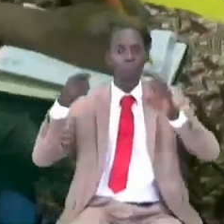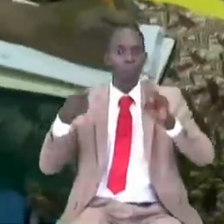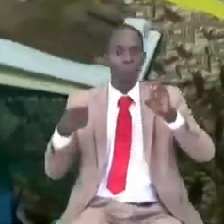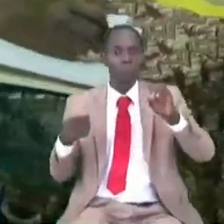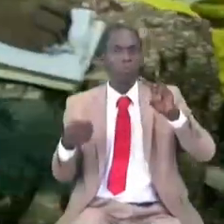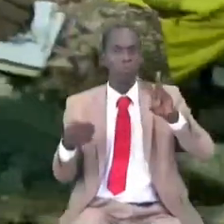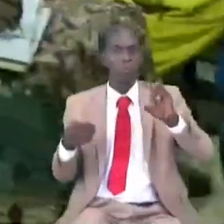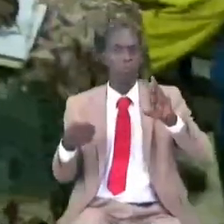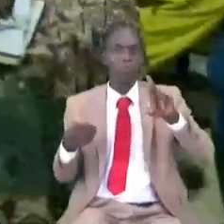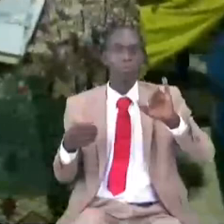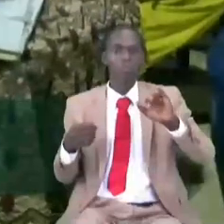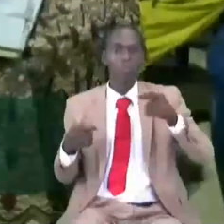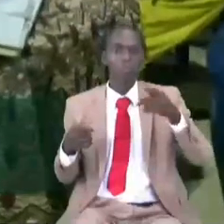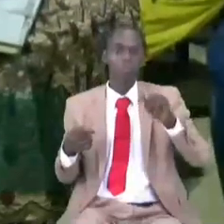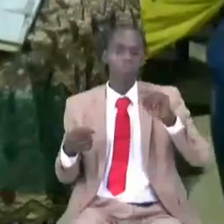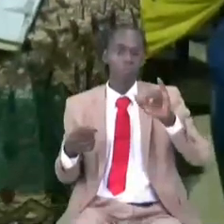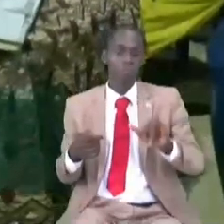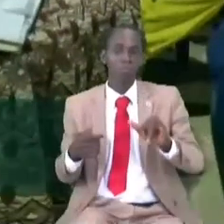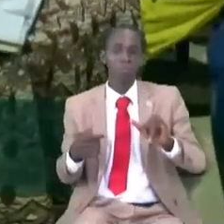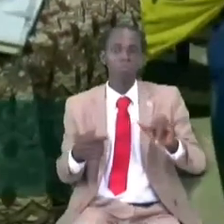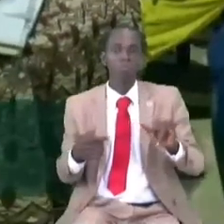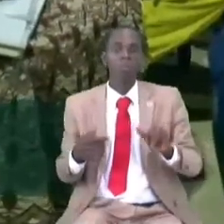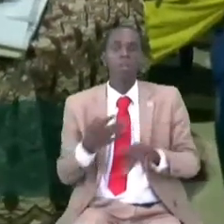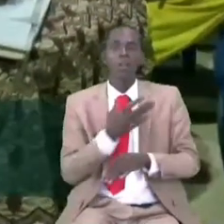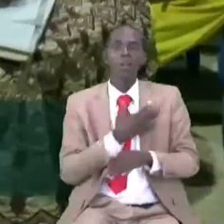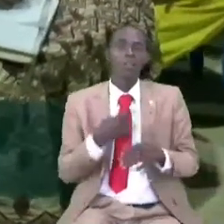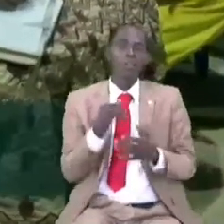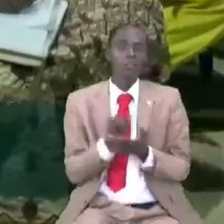comment penses-tu? Ces gens sont repentis. Est-ce que ces gens ont cessé?